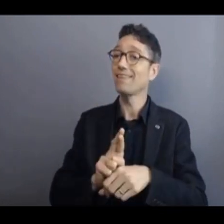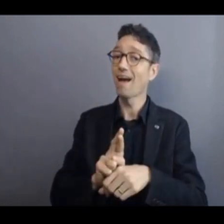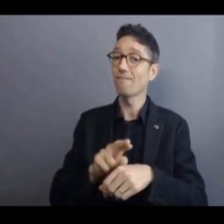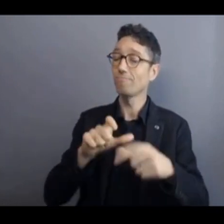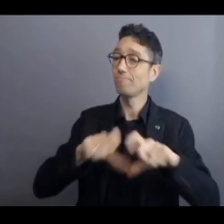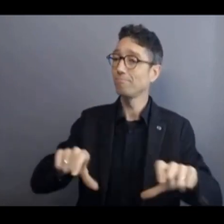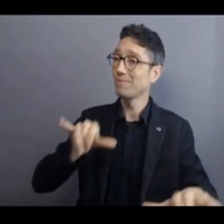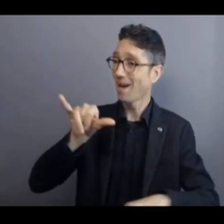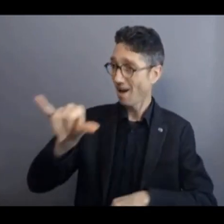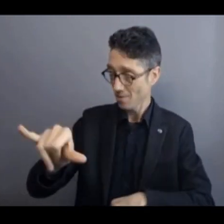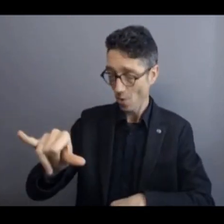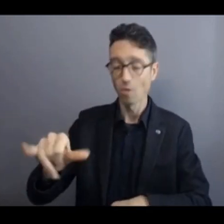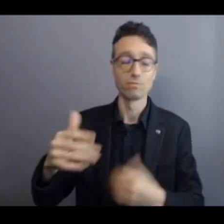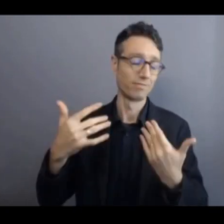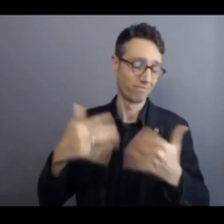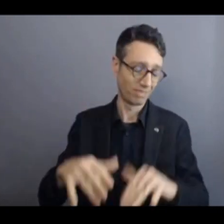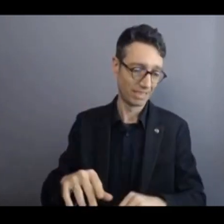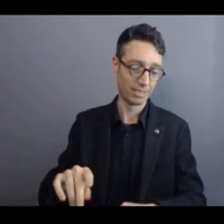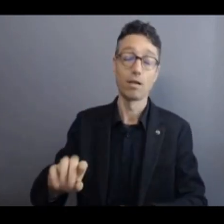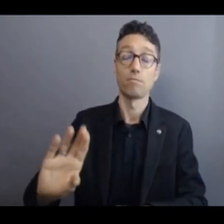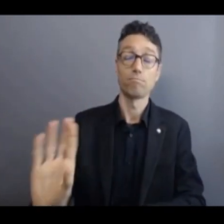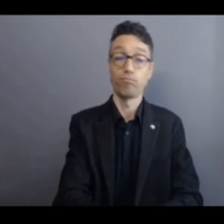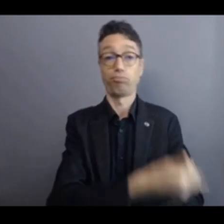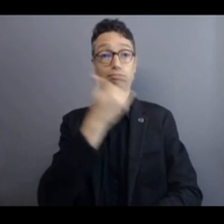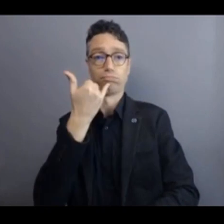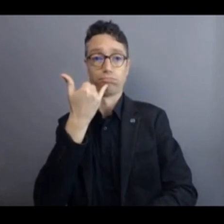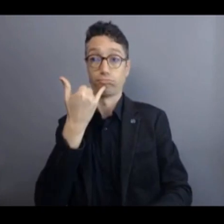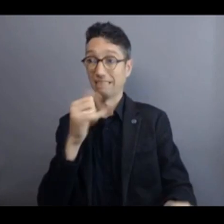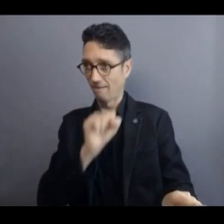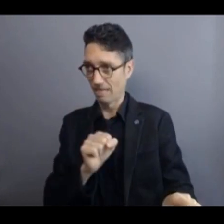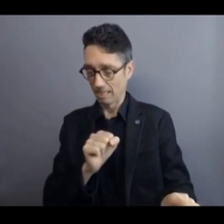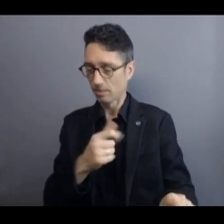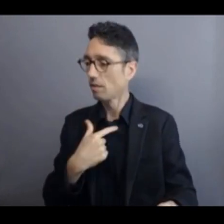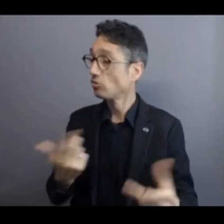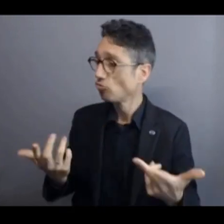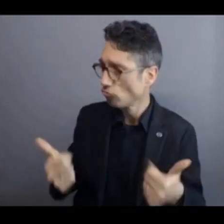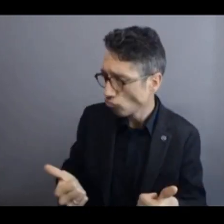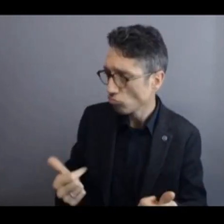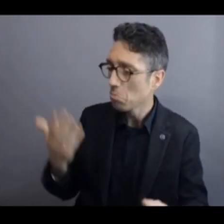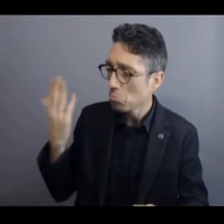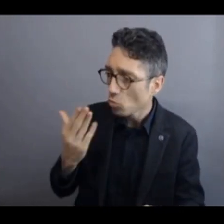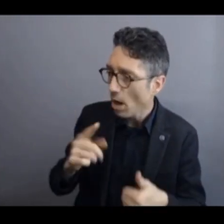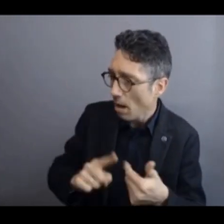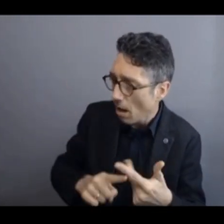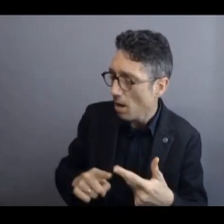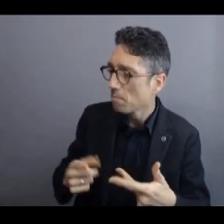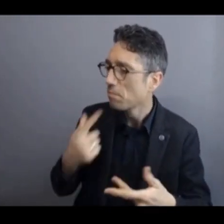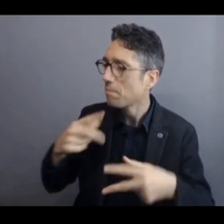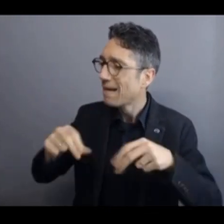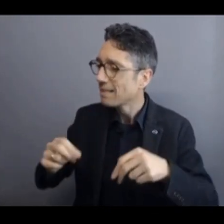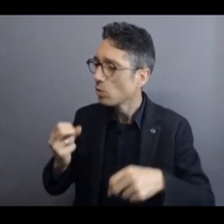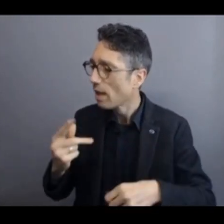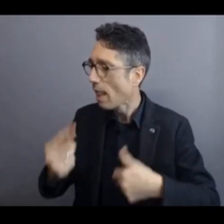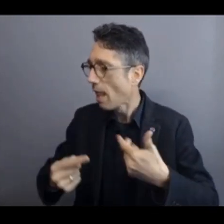bien, tout est géré pour vous, la batterie c'est OK, vous n'avez pas changé. Et ça, c'est vraiment agréable. Ah, on est tout de suite, on a la confirmation et on sait que ça